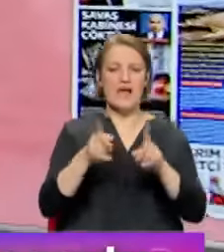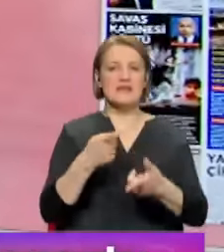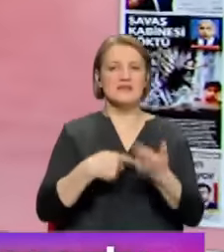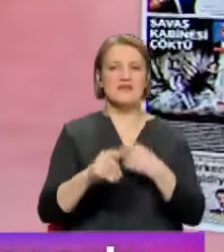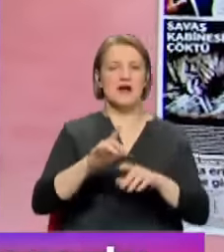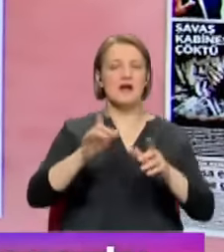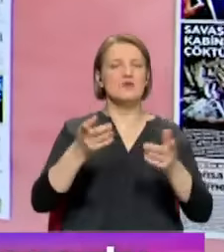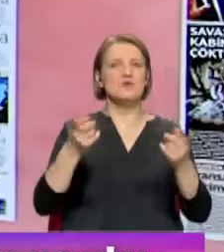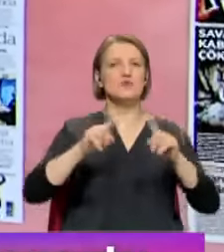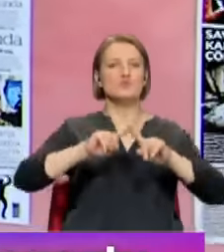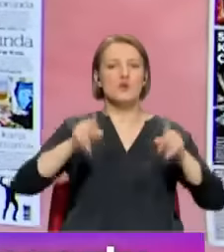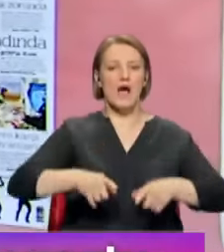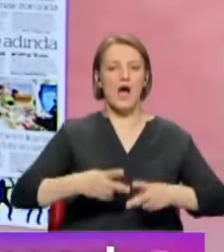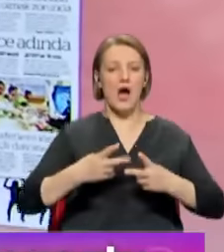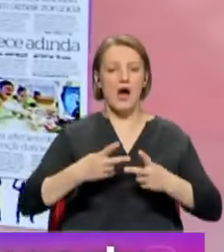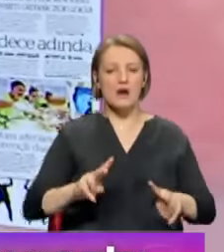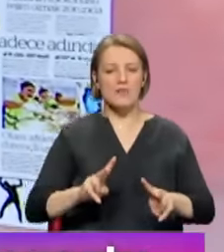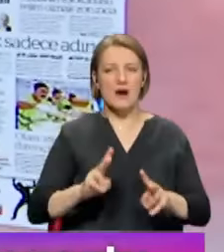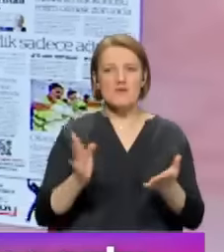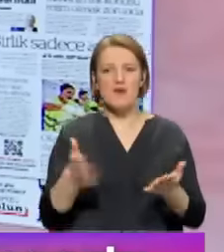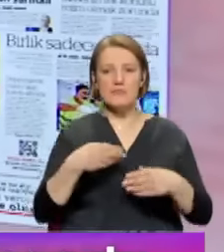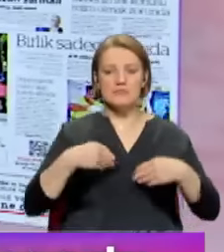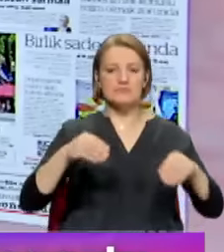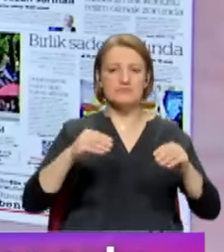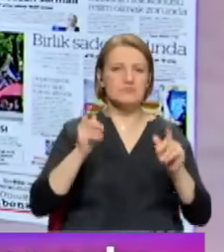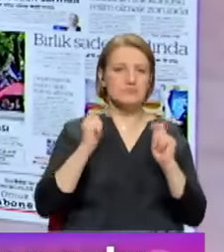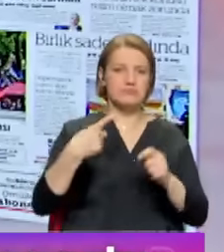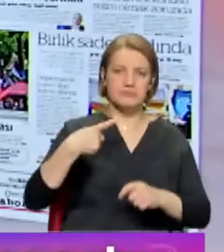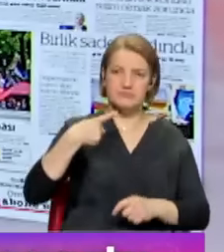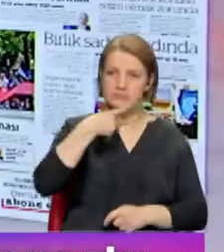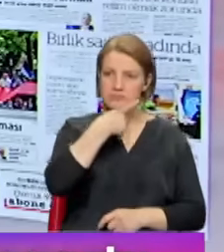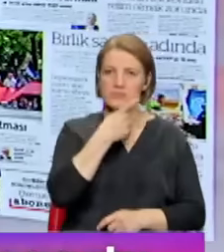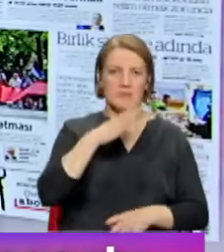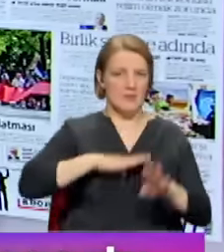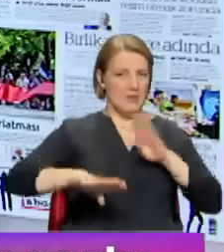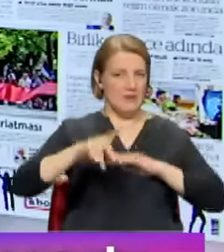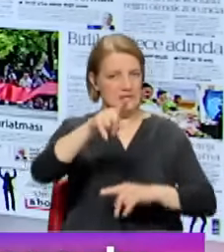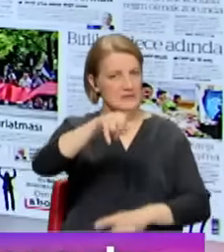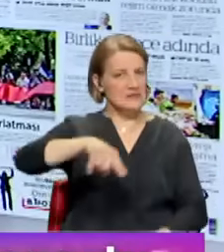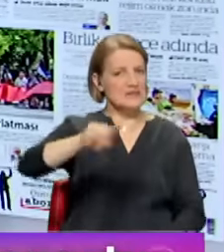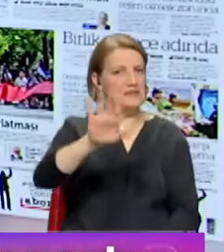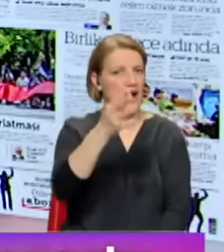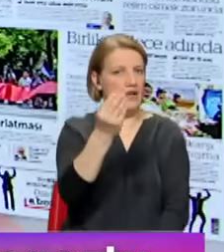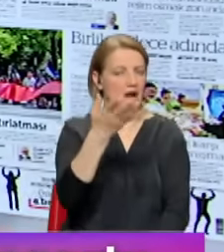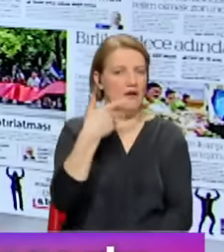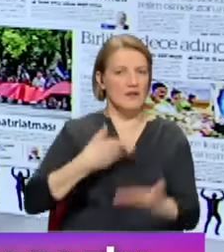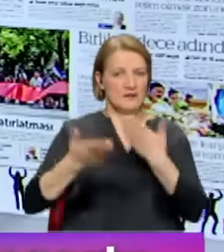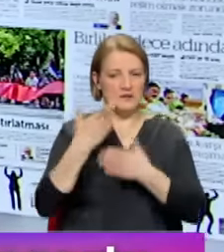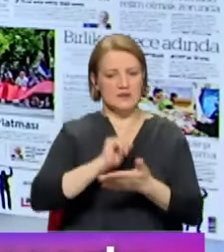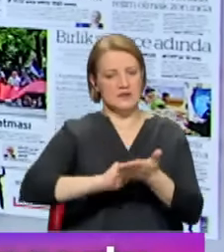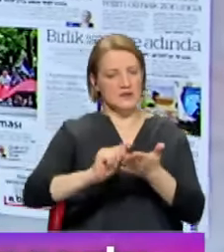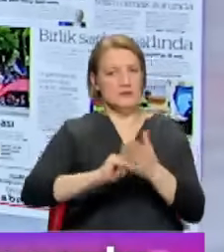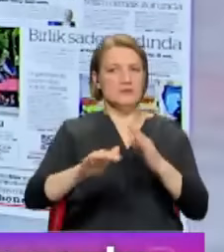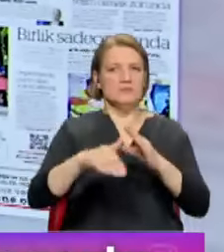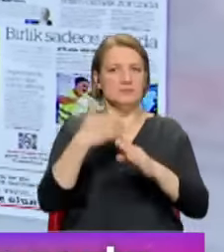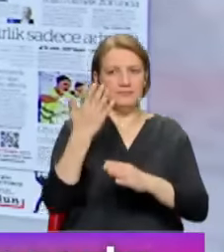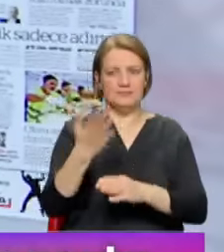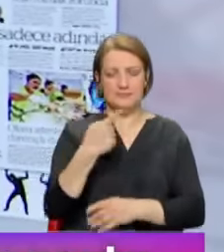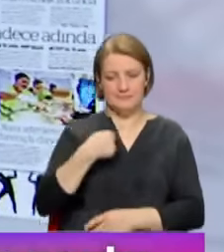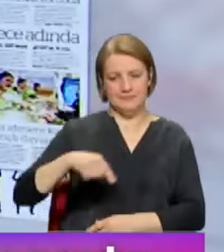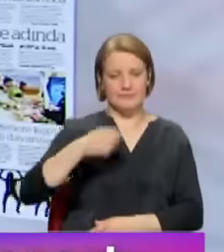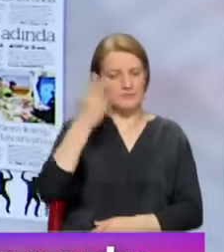zaten kepenk açmakta ya da siftah yapmakta zorlanırken, ki derdinizi siz daha iyi anlatırsınız, yazıp gönderin bizlere.